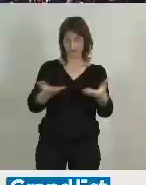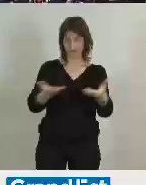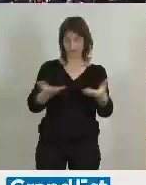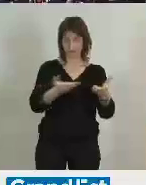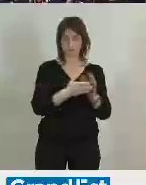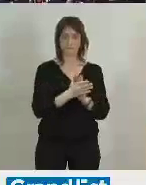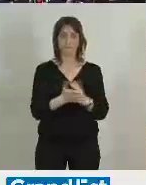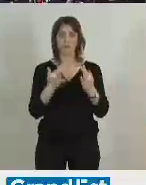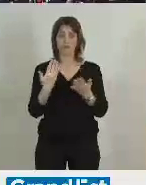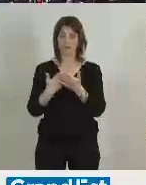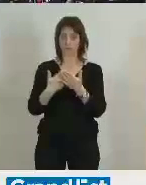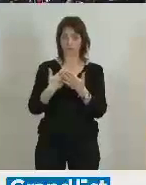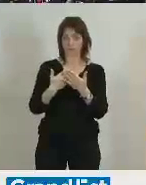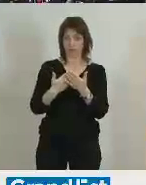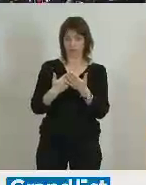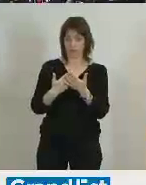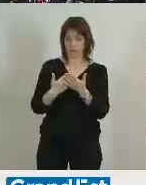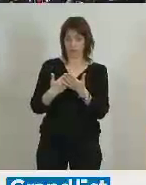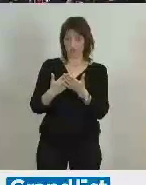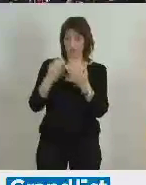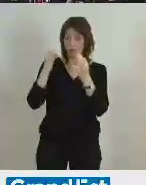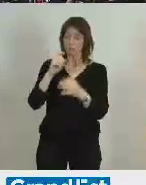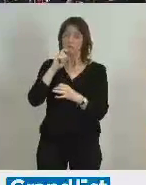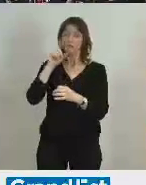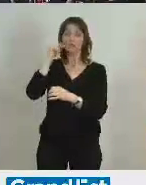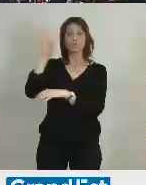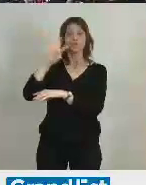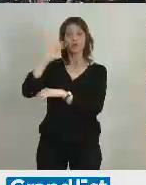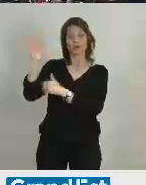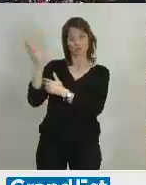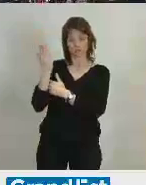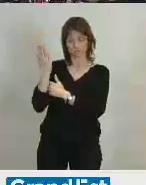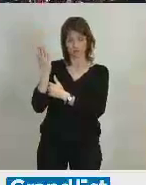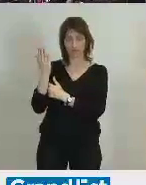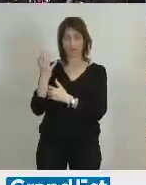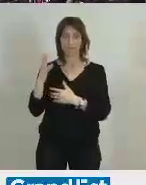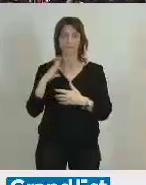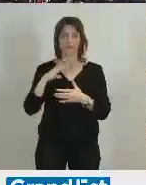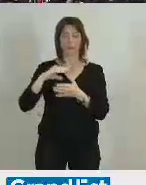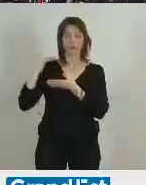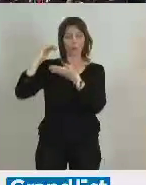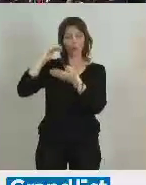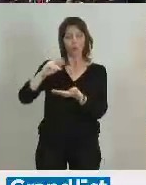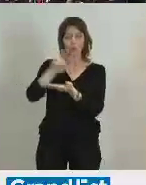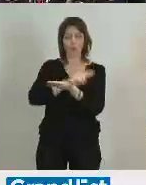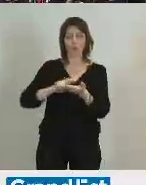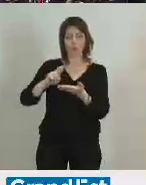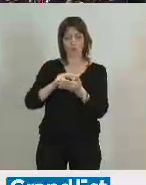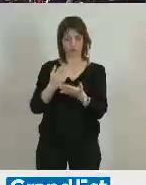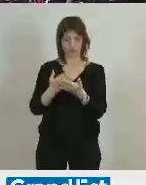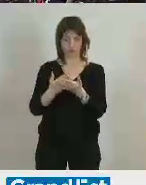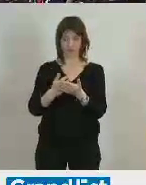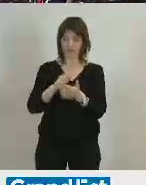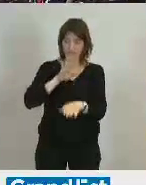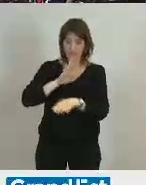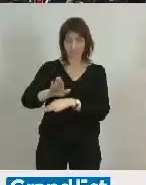l'intervention régionale recherche qui vous a été présentée par François Werner, le Fonds régional de coopération de la recherche doit être considéré comme une marque de fabrique de la région Grand